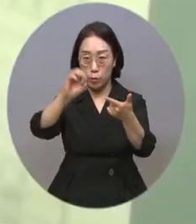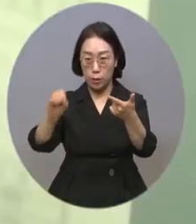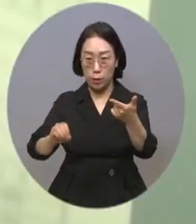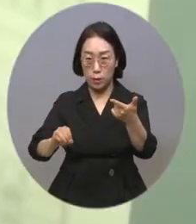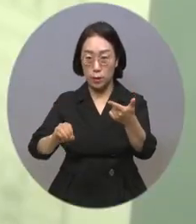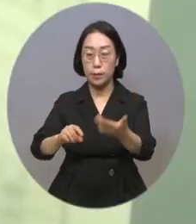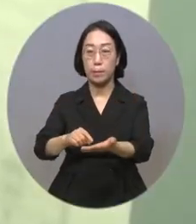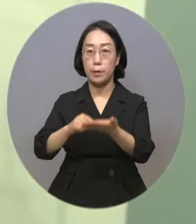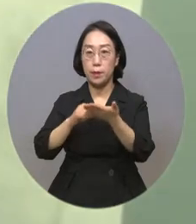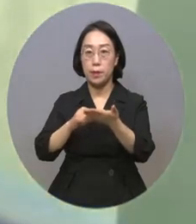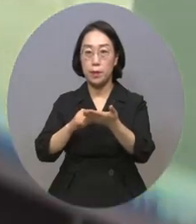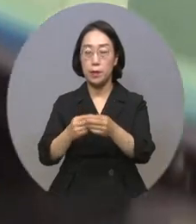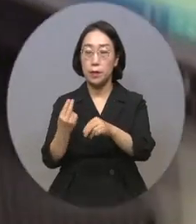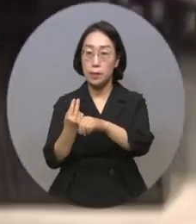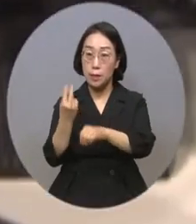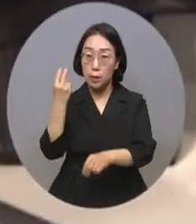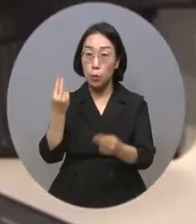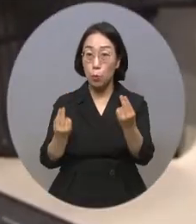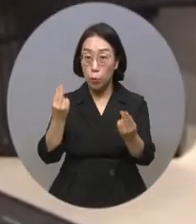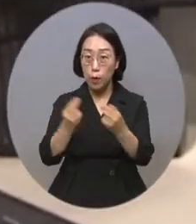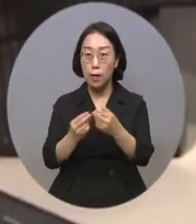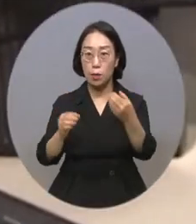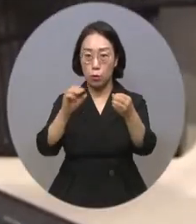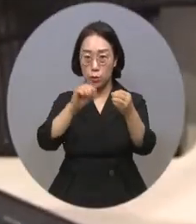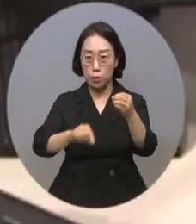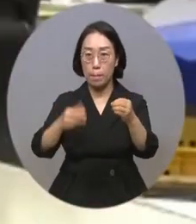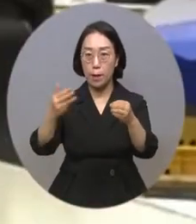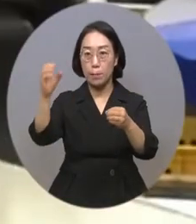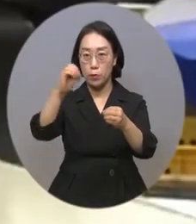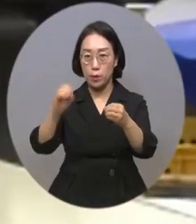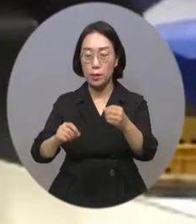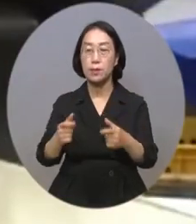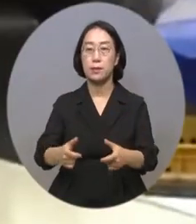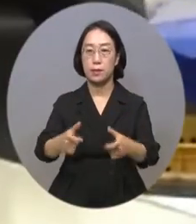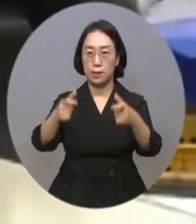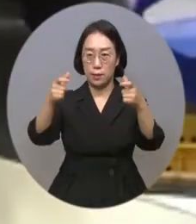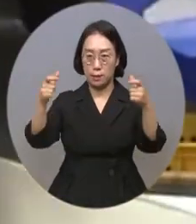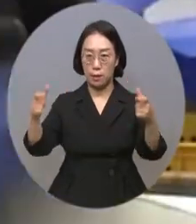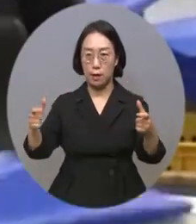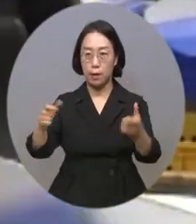전년 대비 0.8% 증가하는 성과를 거뒀습니다